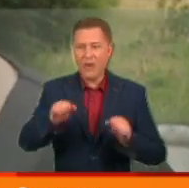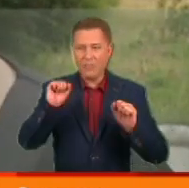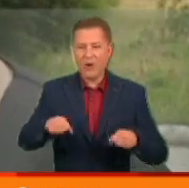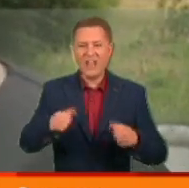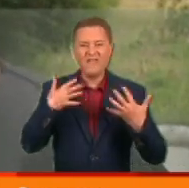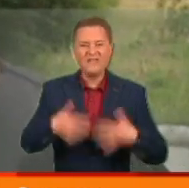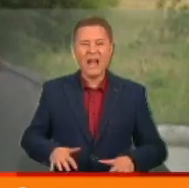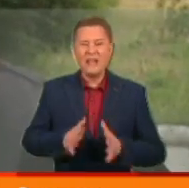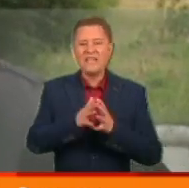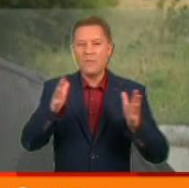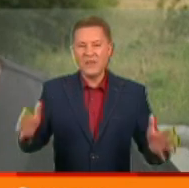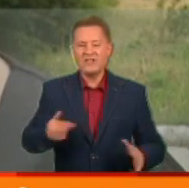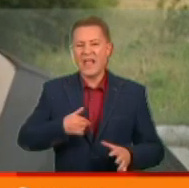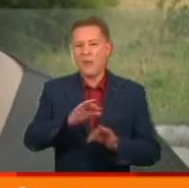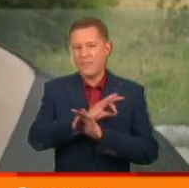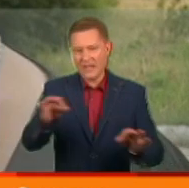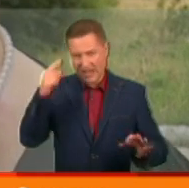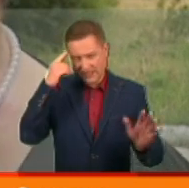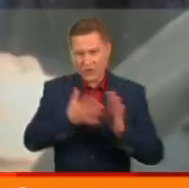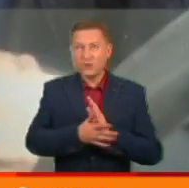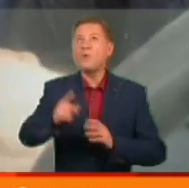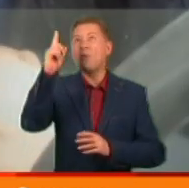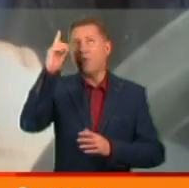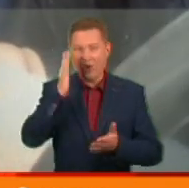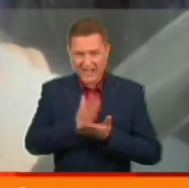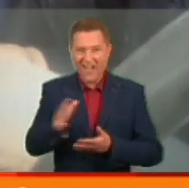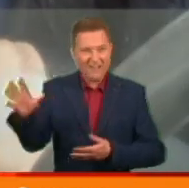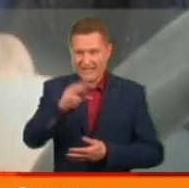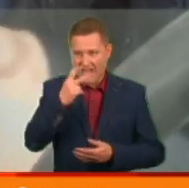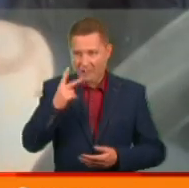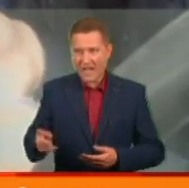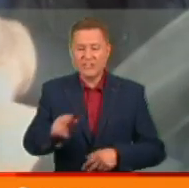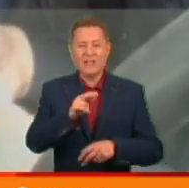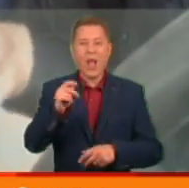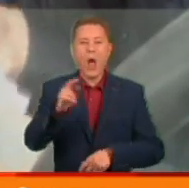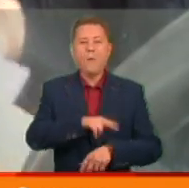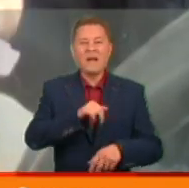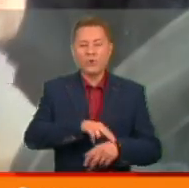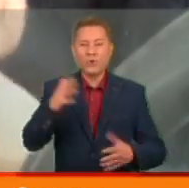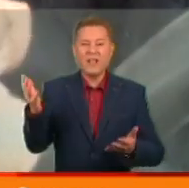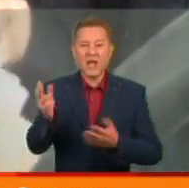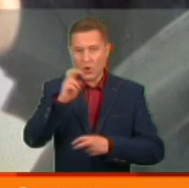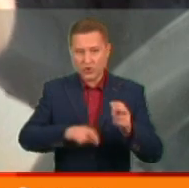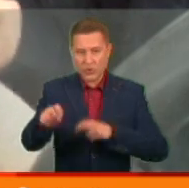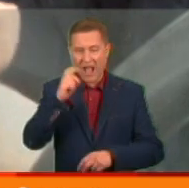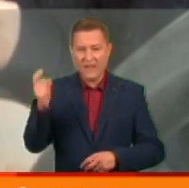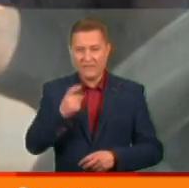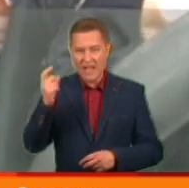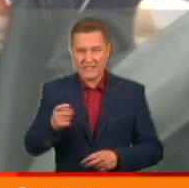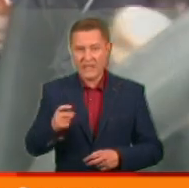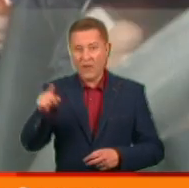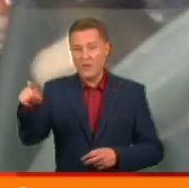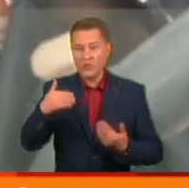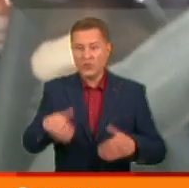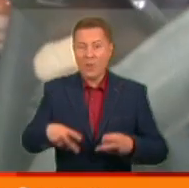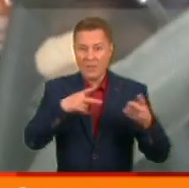потім більше. І я це прекрасно розумію, що Бог є, він все бачить. Патрульні швидко розшукали власника гаманця. Той уже дістався додому